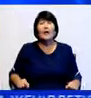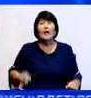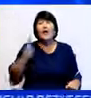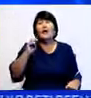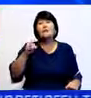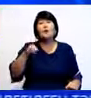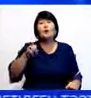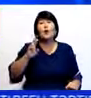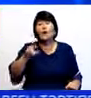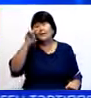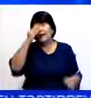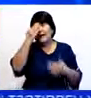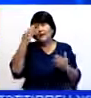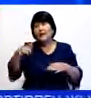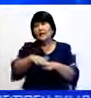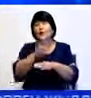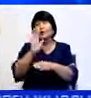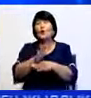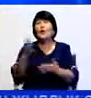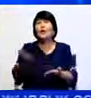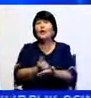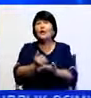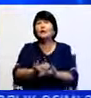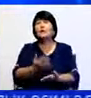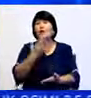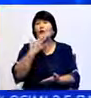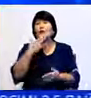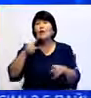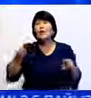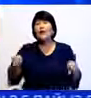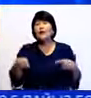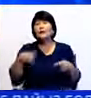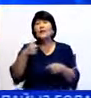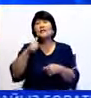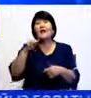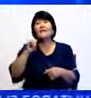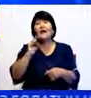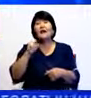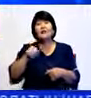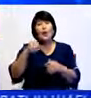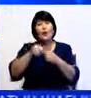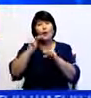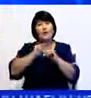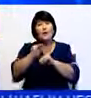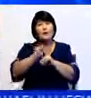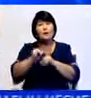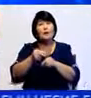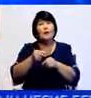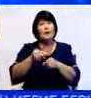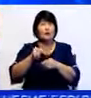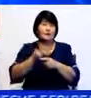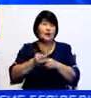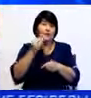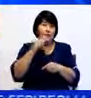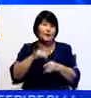Қасым Жомарт Тоқаев Қазақстан халқына жолдауында табысты ұлтты қалыптастырудың негізгі факторы орта білім беру сапасын арттыруға